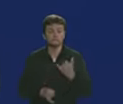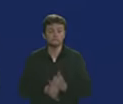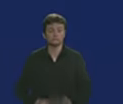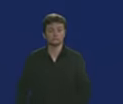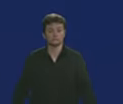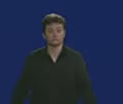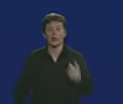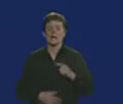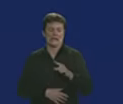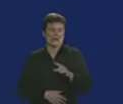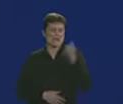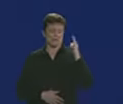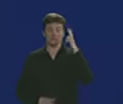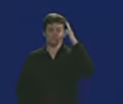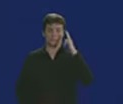Depuis lundi,